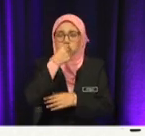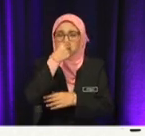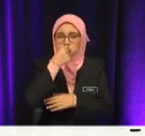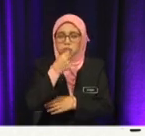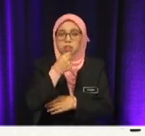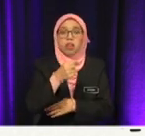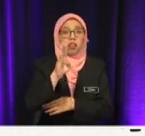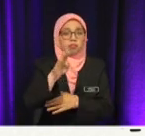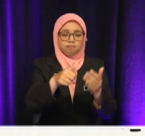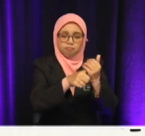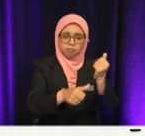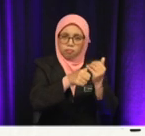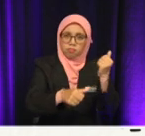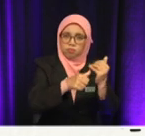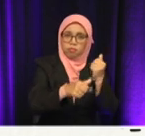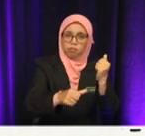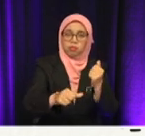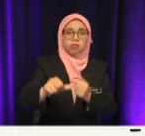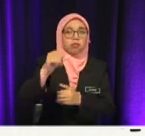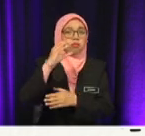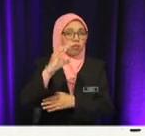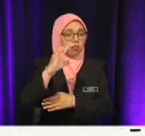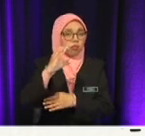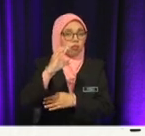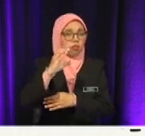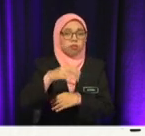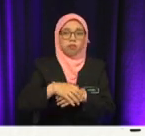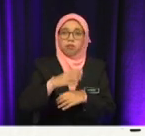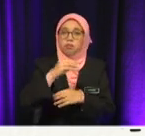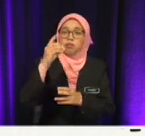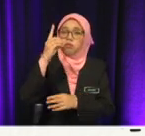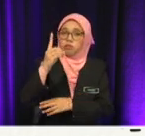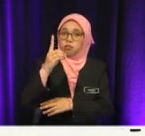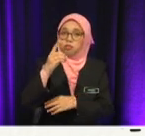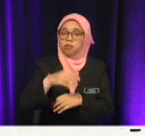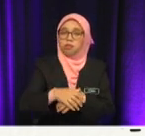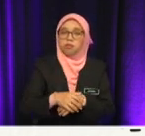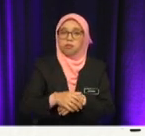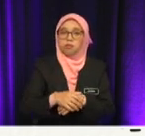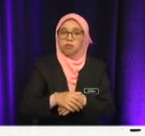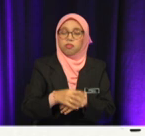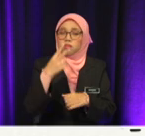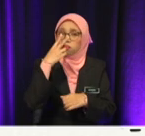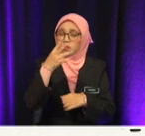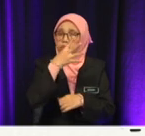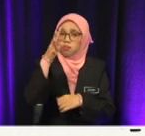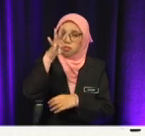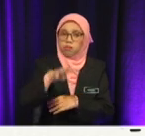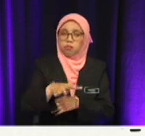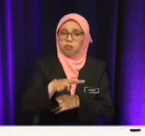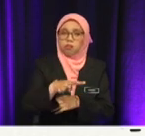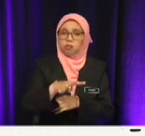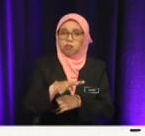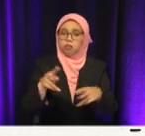cerit berit, ada C, hepatitis C dan D, conjunctivitis. Okey, berdasarkan jadual, padankan